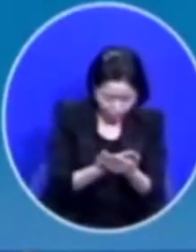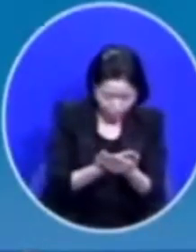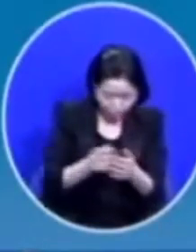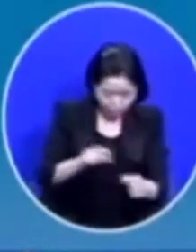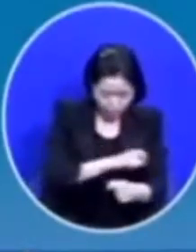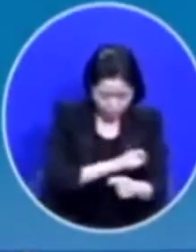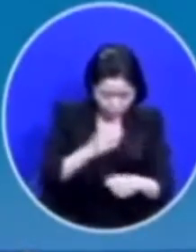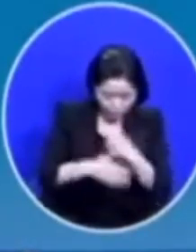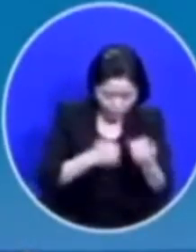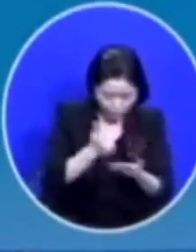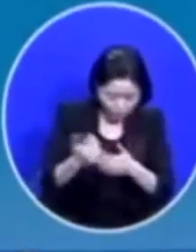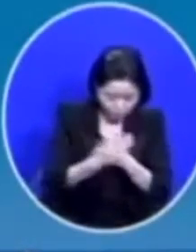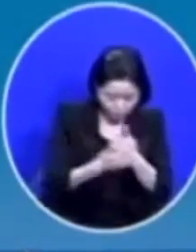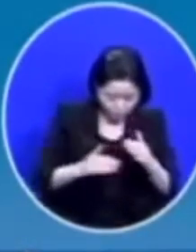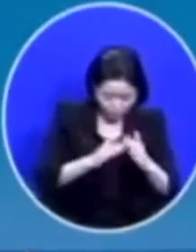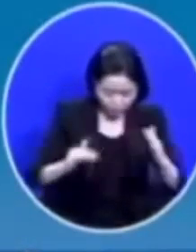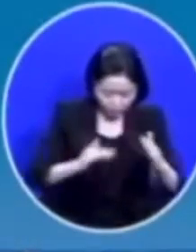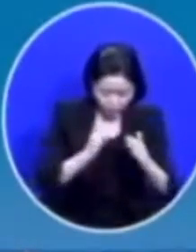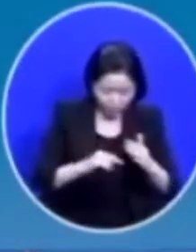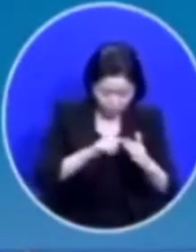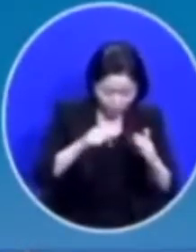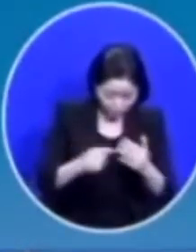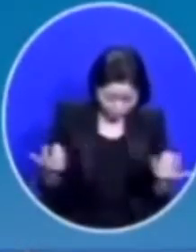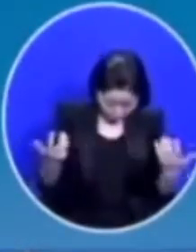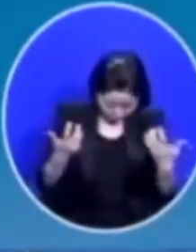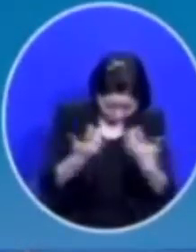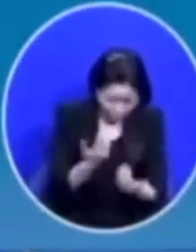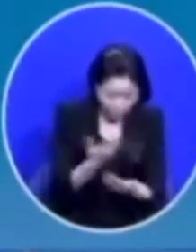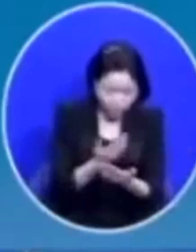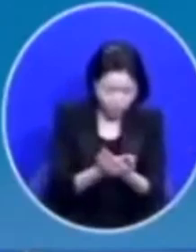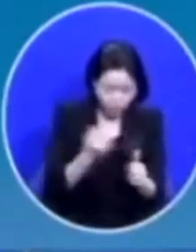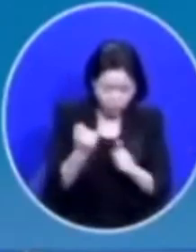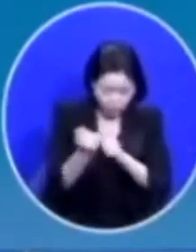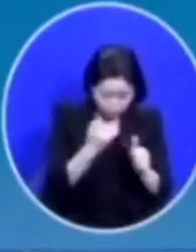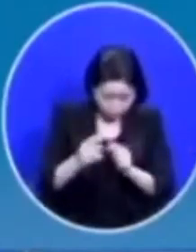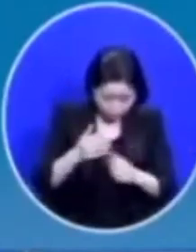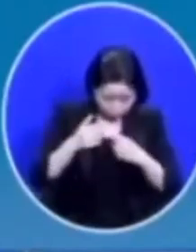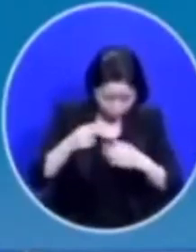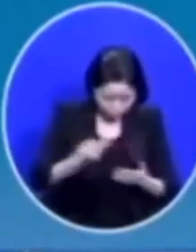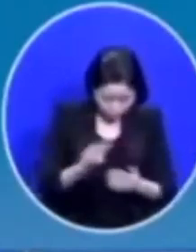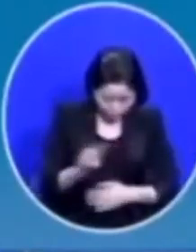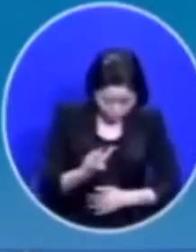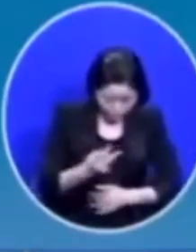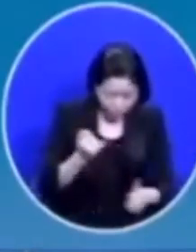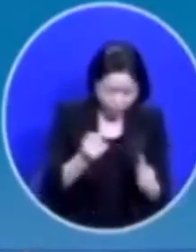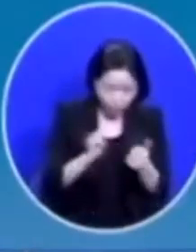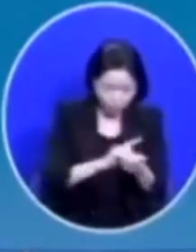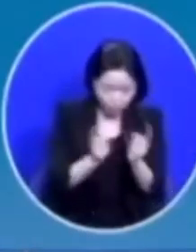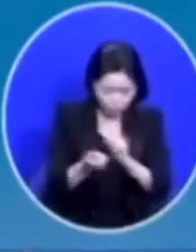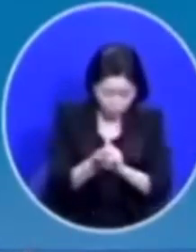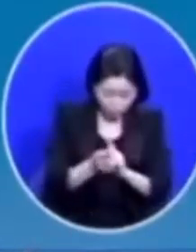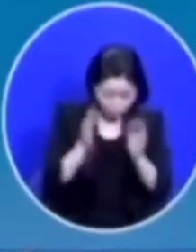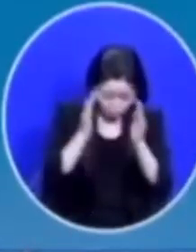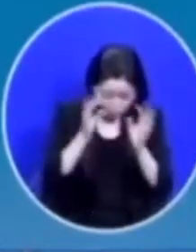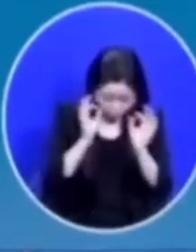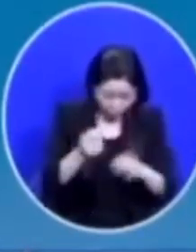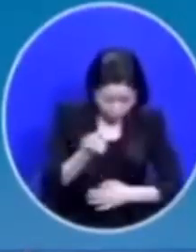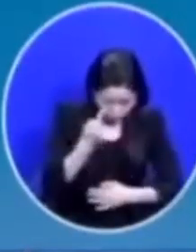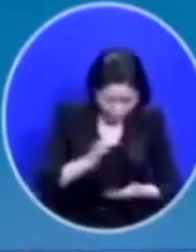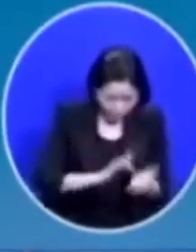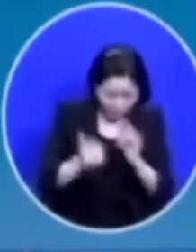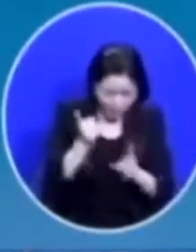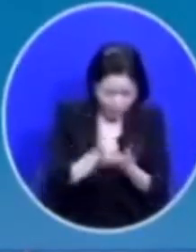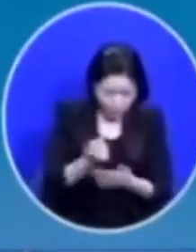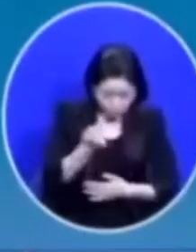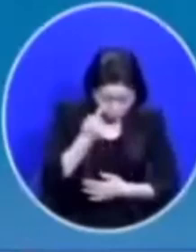특히 하나님의 은혜가 가정 안에 넘치게 하셨어 부부사이에 서로를 바라보는 눈이 예수님의